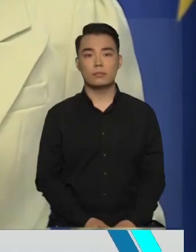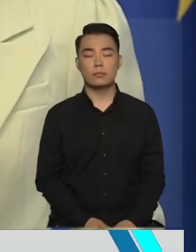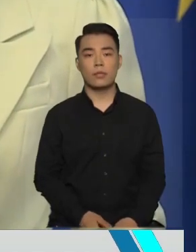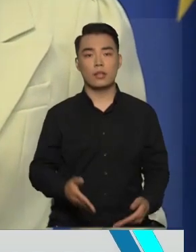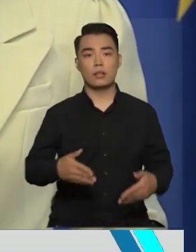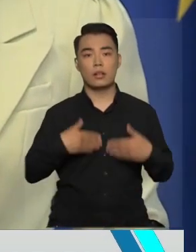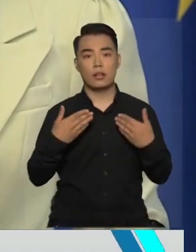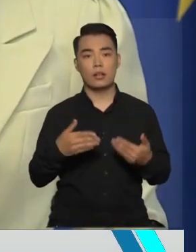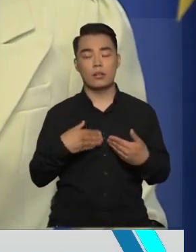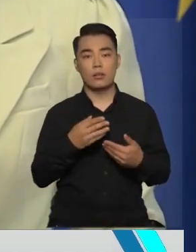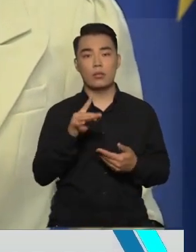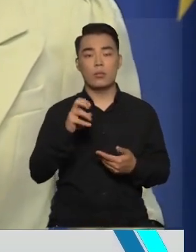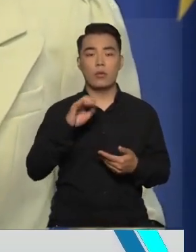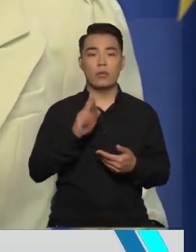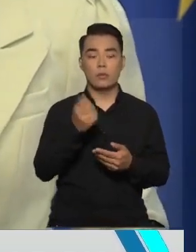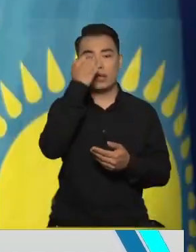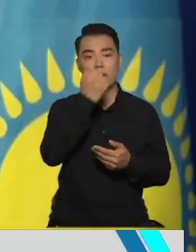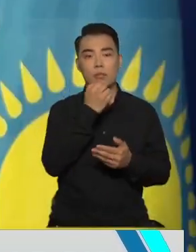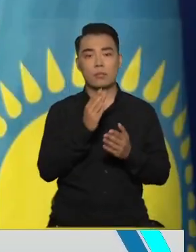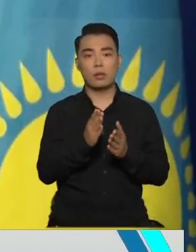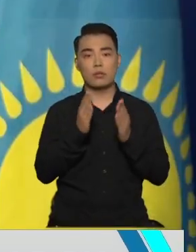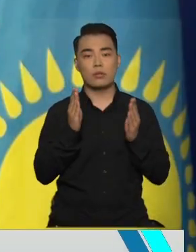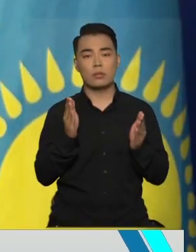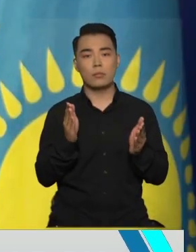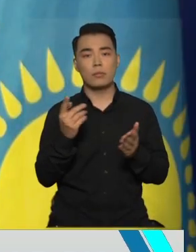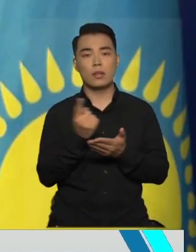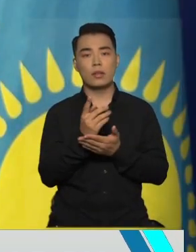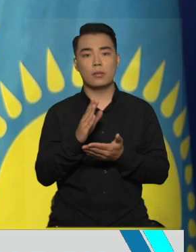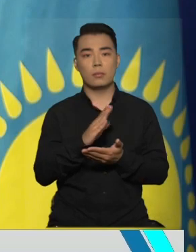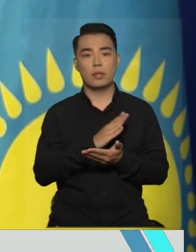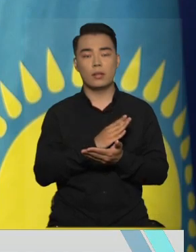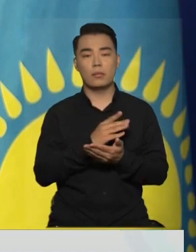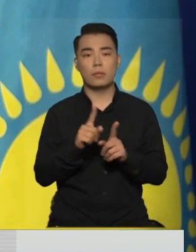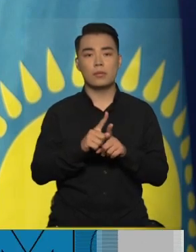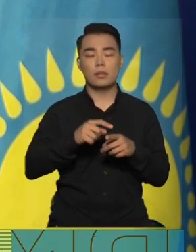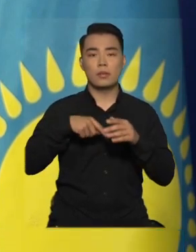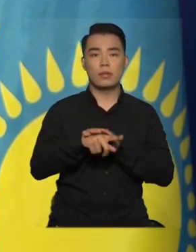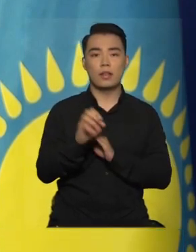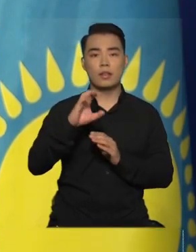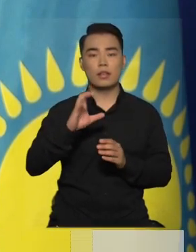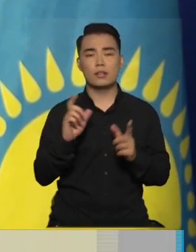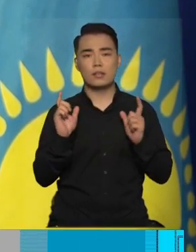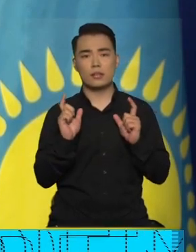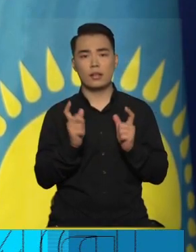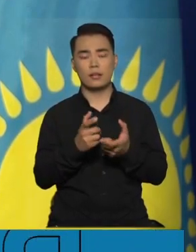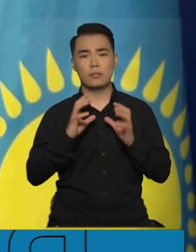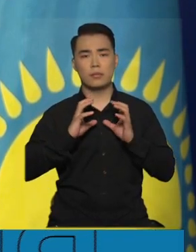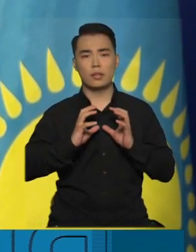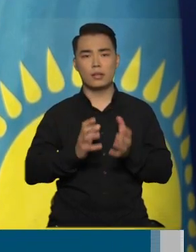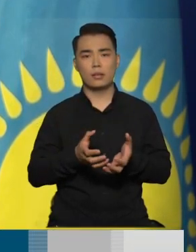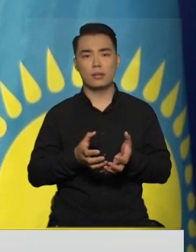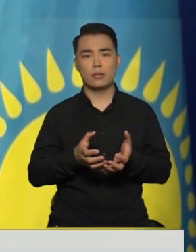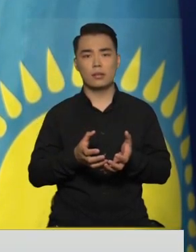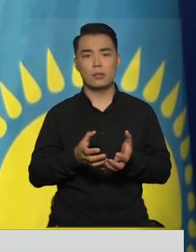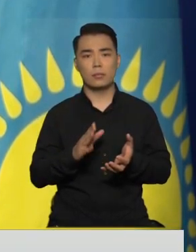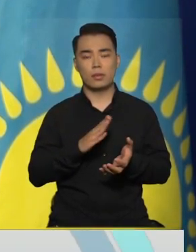Добрый вечер, Любовь. Спасибо. Визит в нашу страну стал первым для спецпосланника ЕС по санкциям Дэвида О'Салливана, который